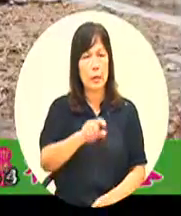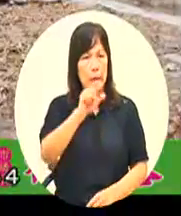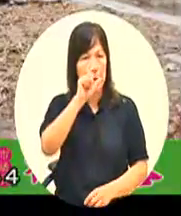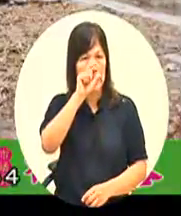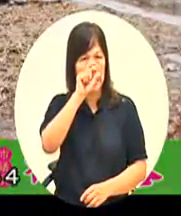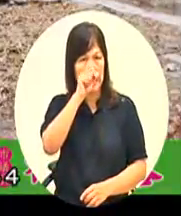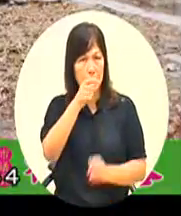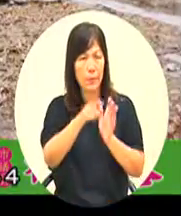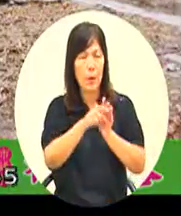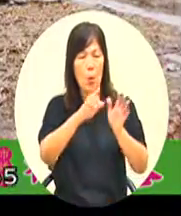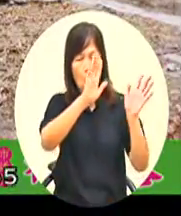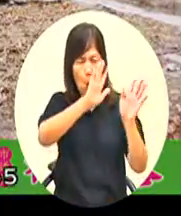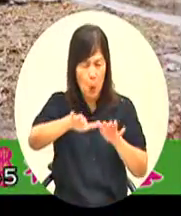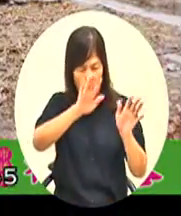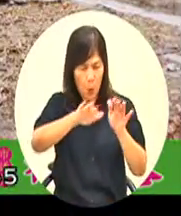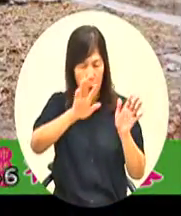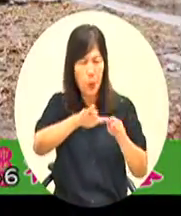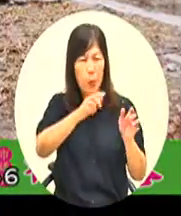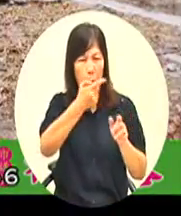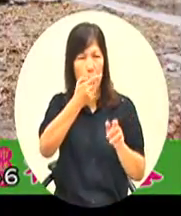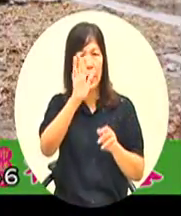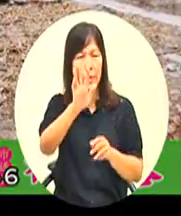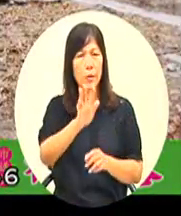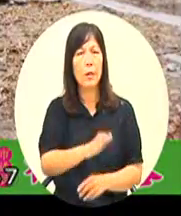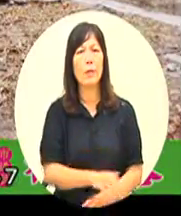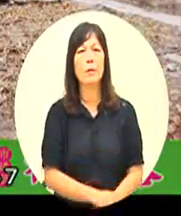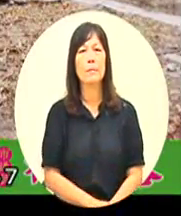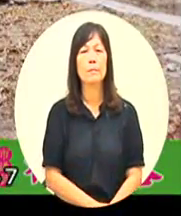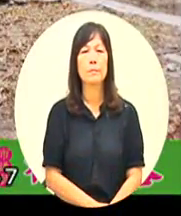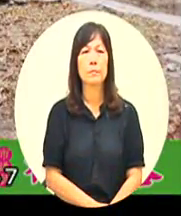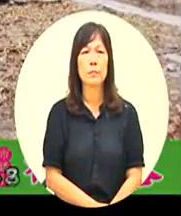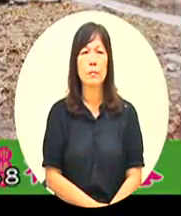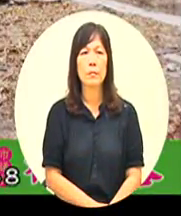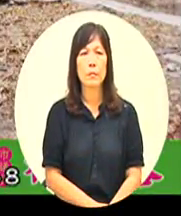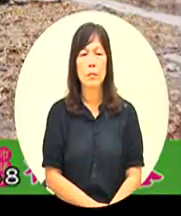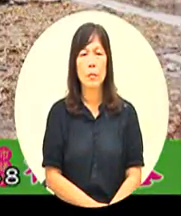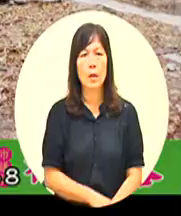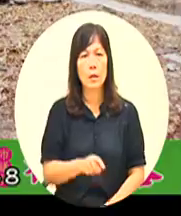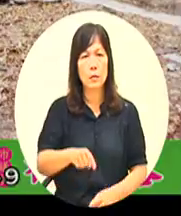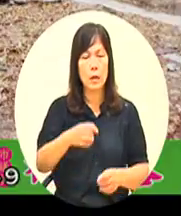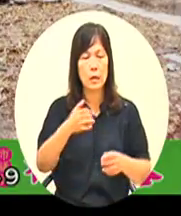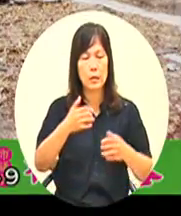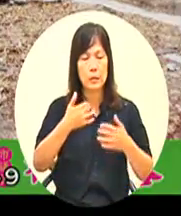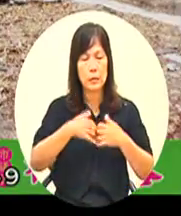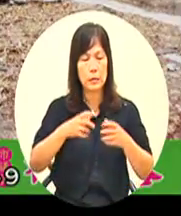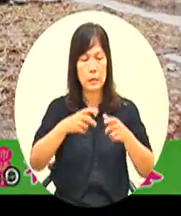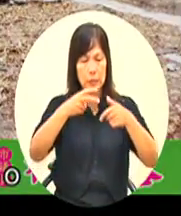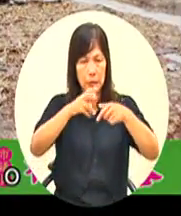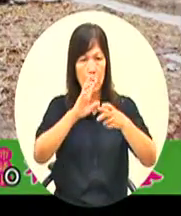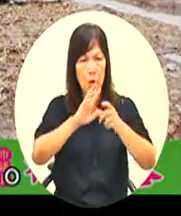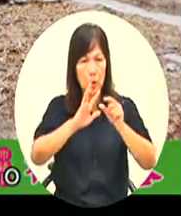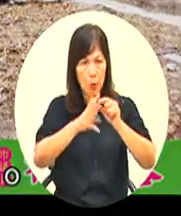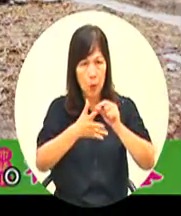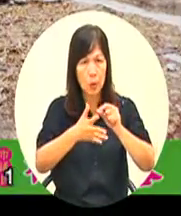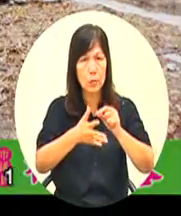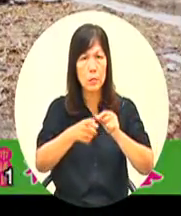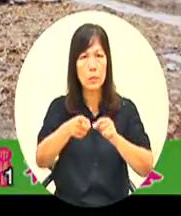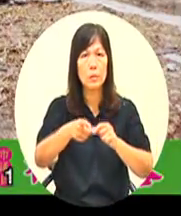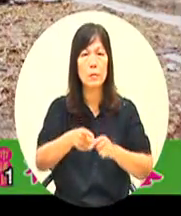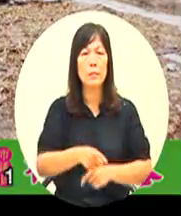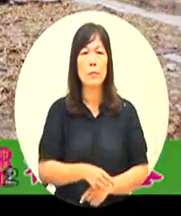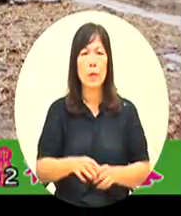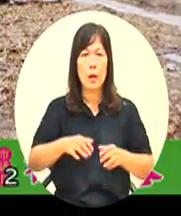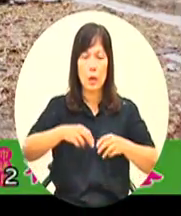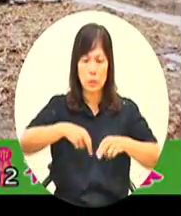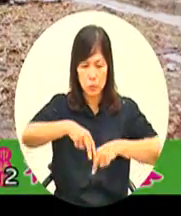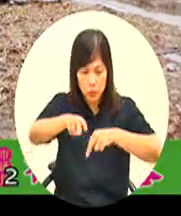种风吼，诶，假风可能较严重哦。啊，这个是新仁国中哦，整个这个通